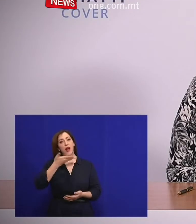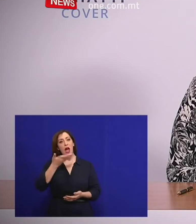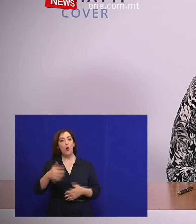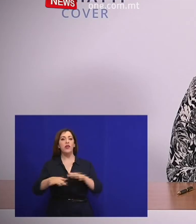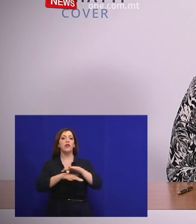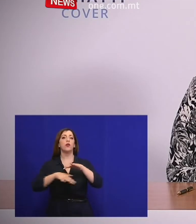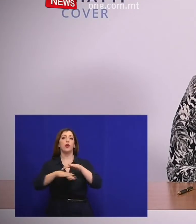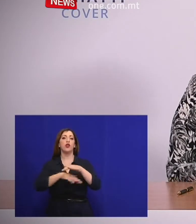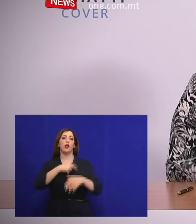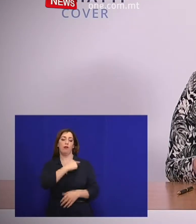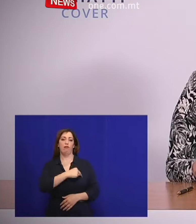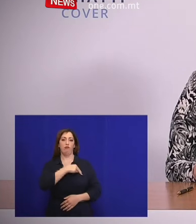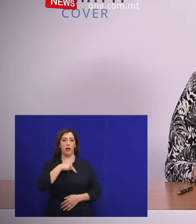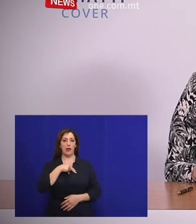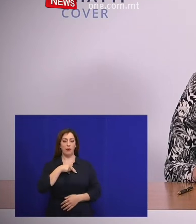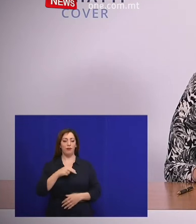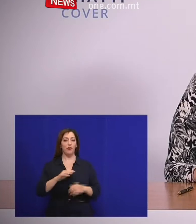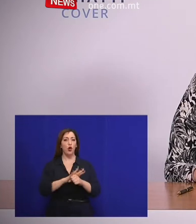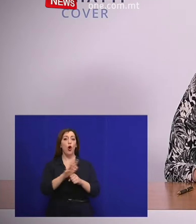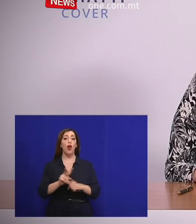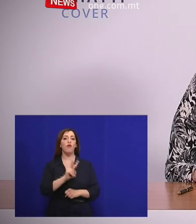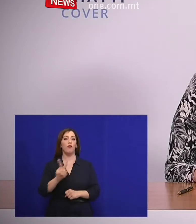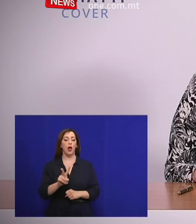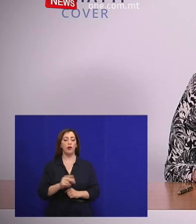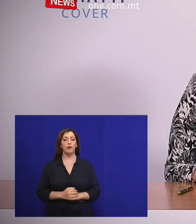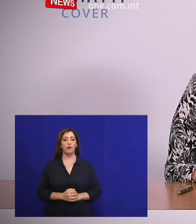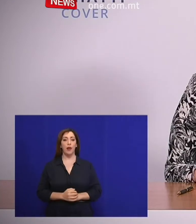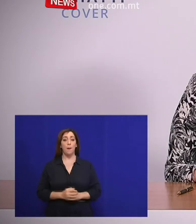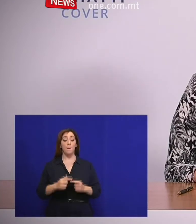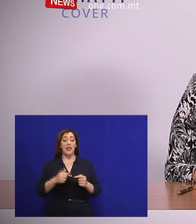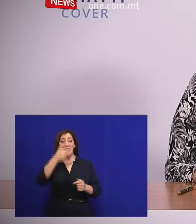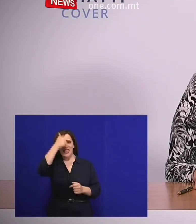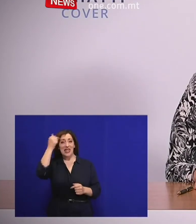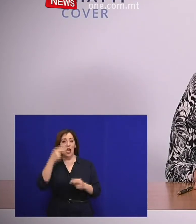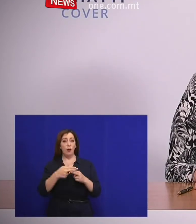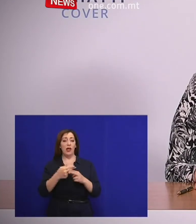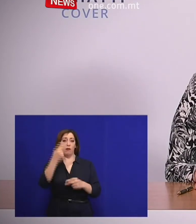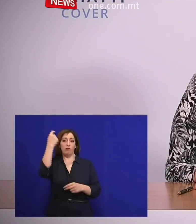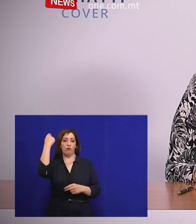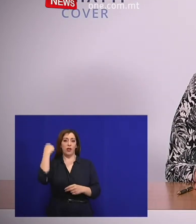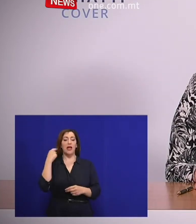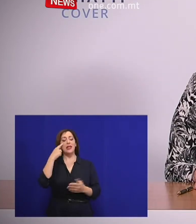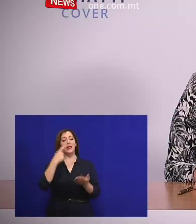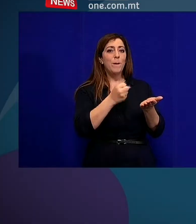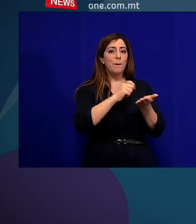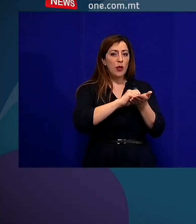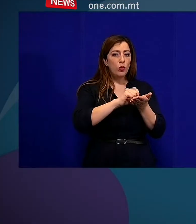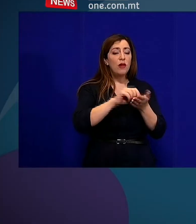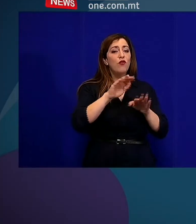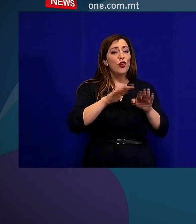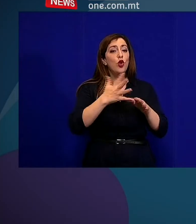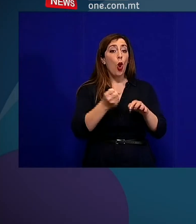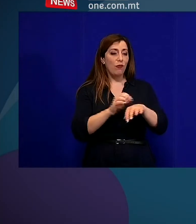raporti ta' rash il-professur għauċi għalet li l-aktar sintomi komuni li jadom etilta' għaw ma' hom u madawk respiratorji. Il